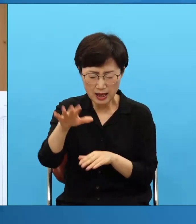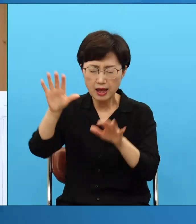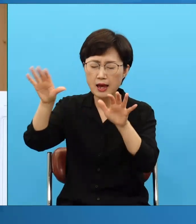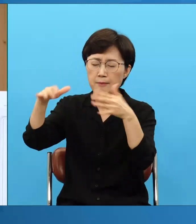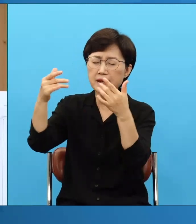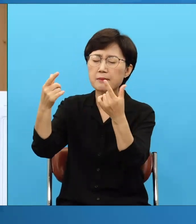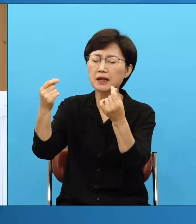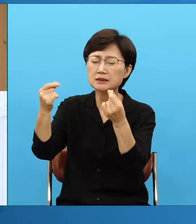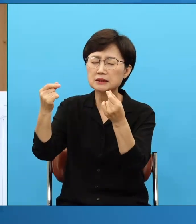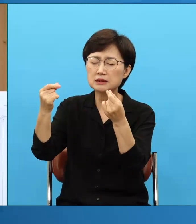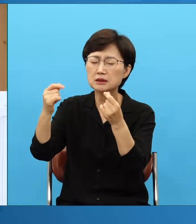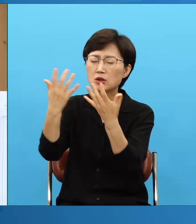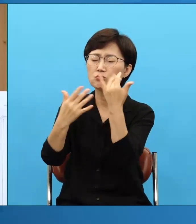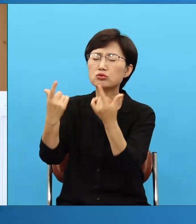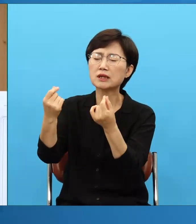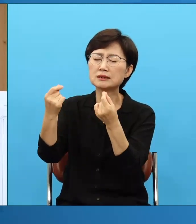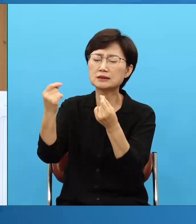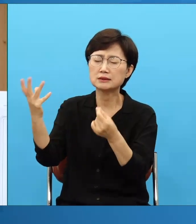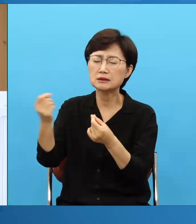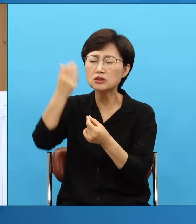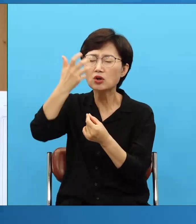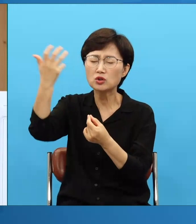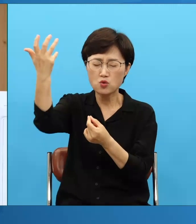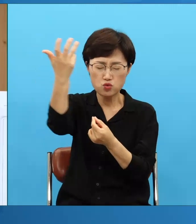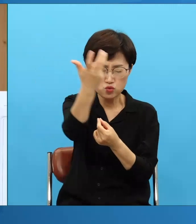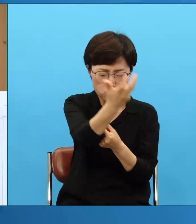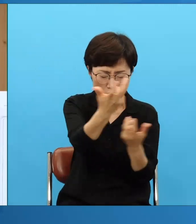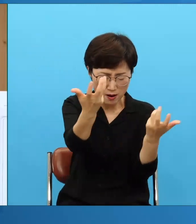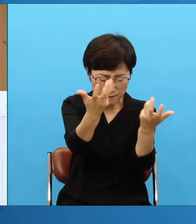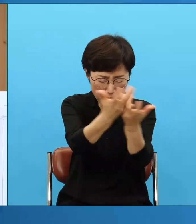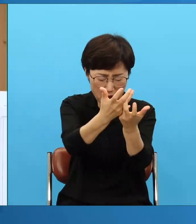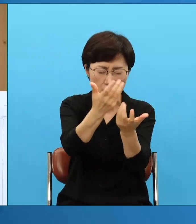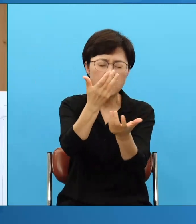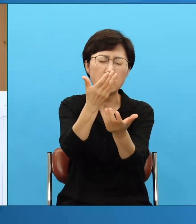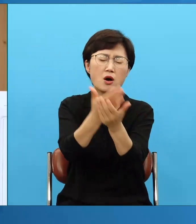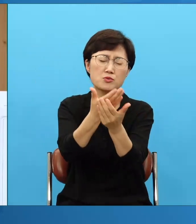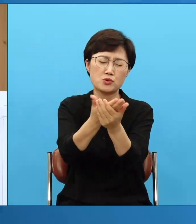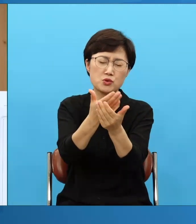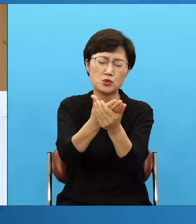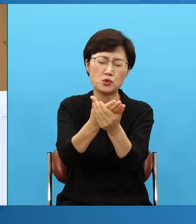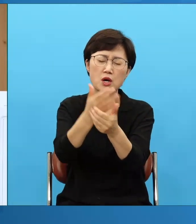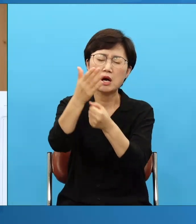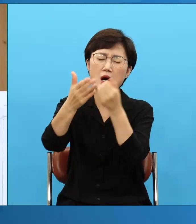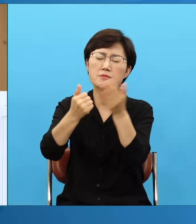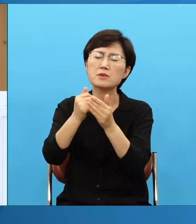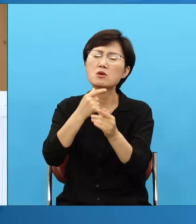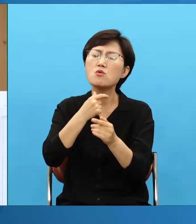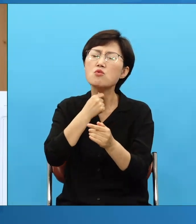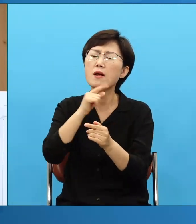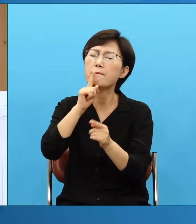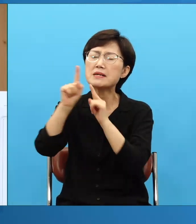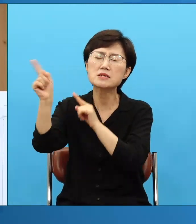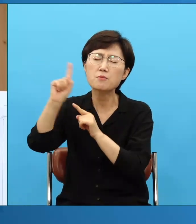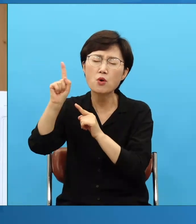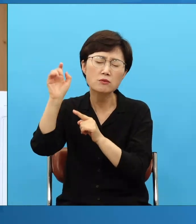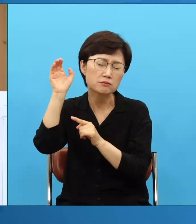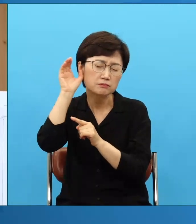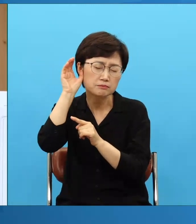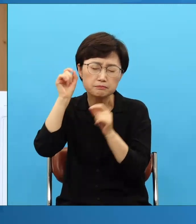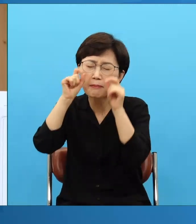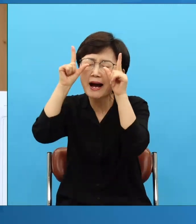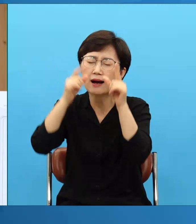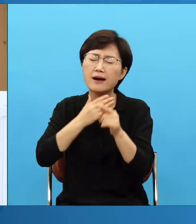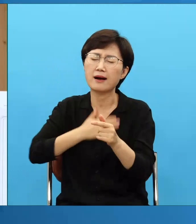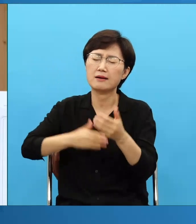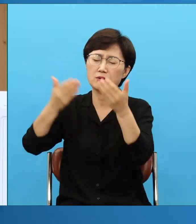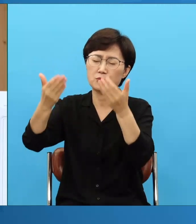임하사 하나님의 축복과 은혜로 충만하게 하여 주옵시고 하나님께서 원하시는 말씀을 듣게 하시옵소서. At this time, may the Holy Spirit, like wind